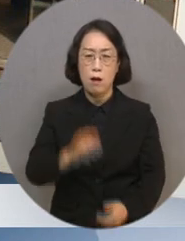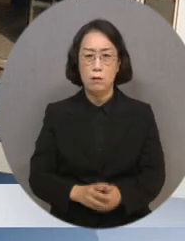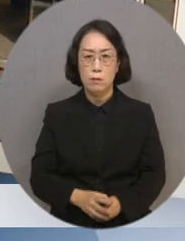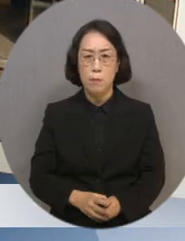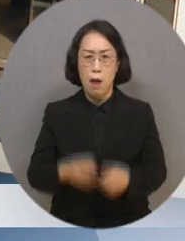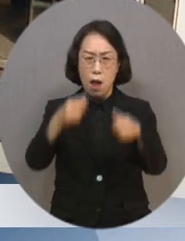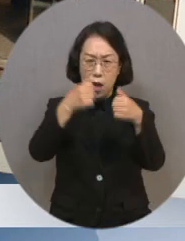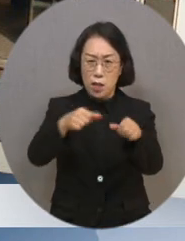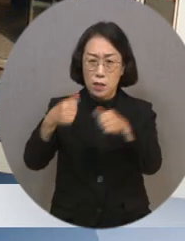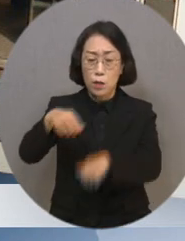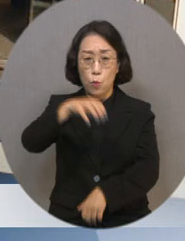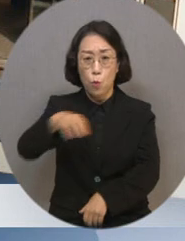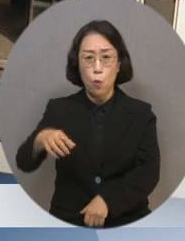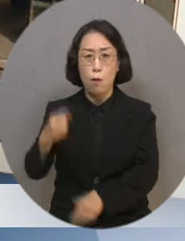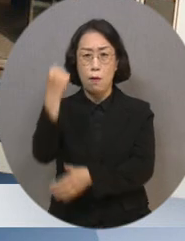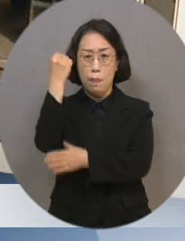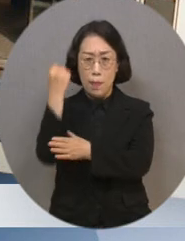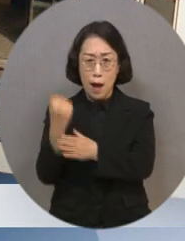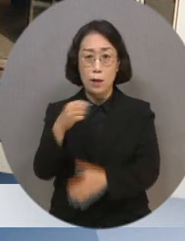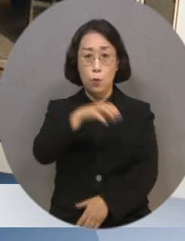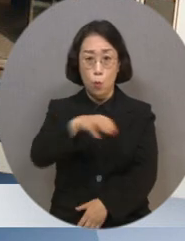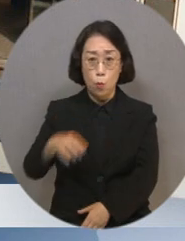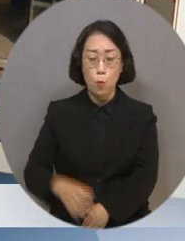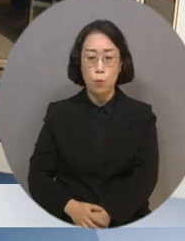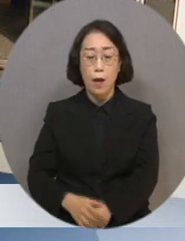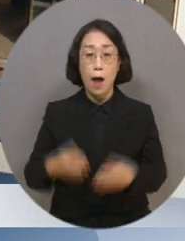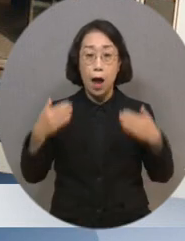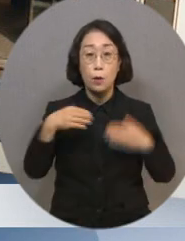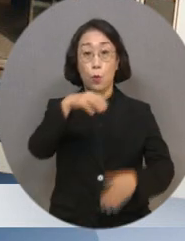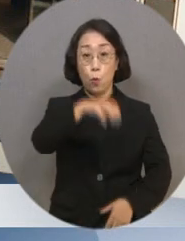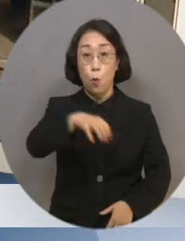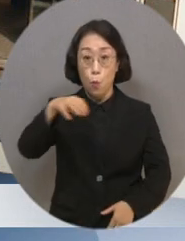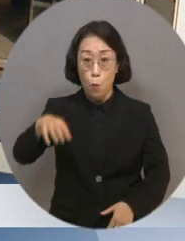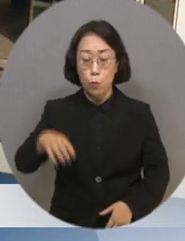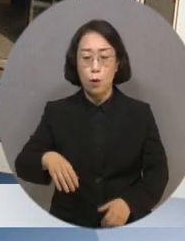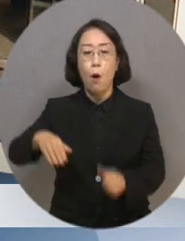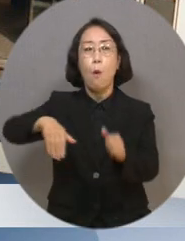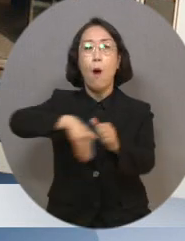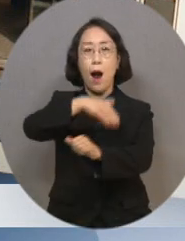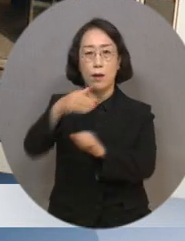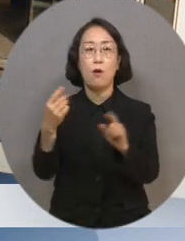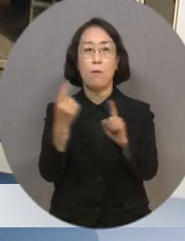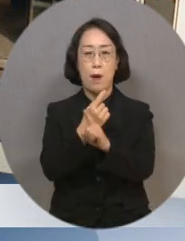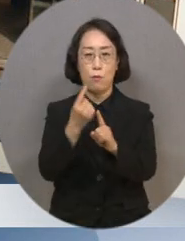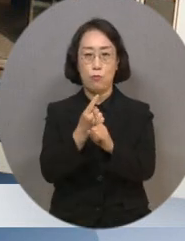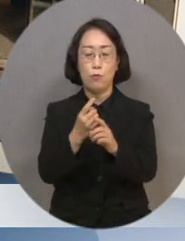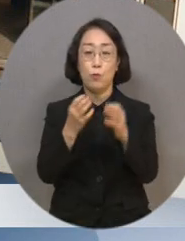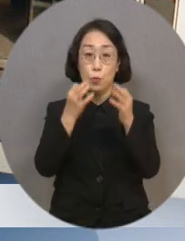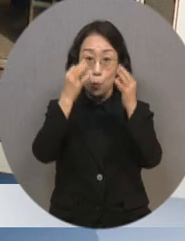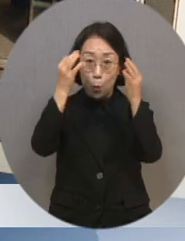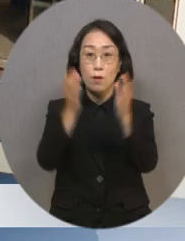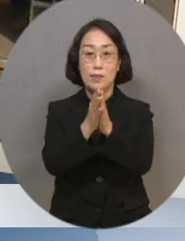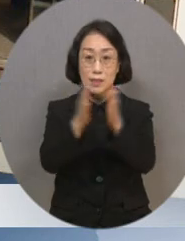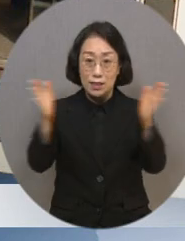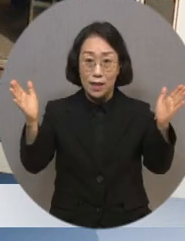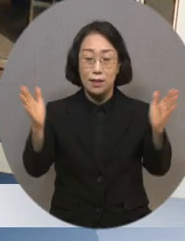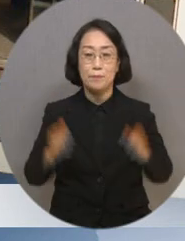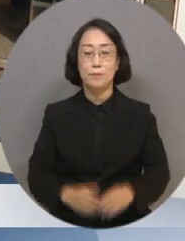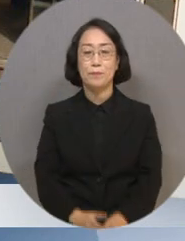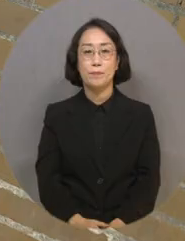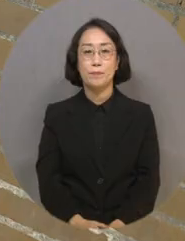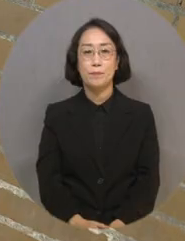등 노후화가 심각한 돈의 초중 고교를 대상으로 교육환경 개선에 나선 건데요 정유정